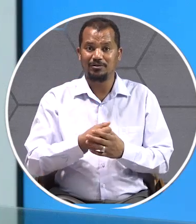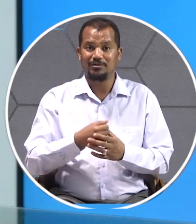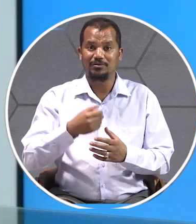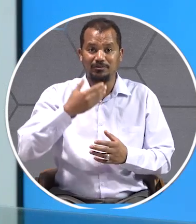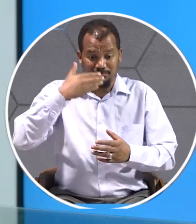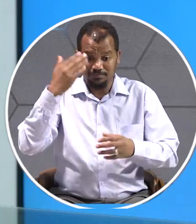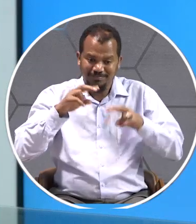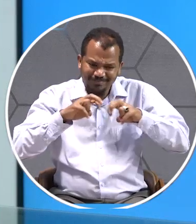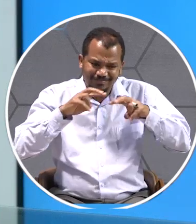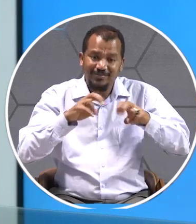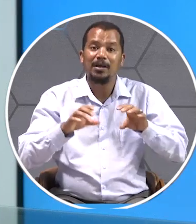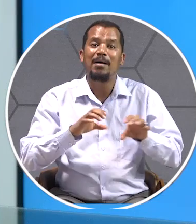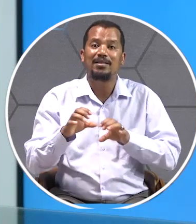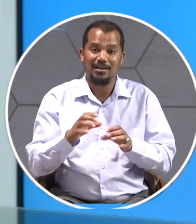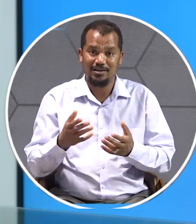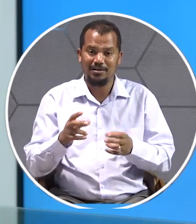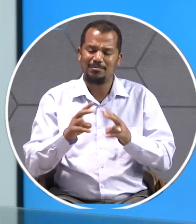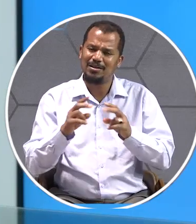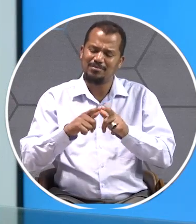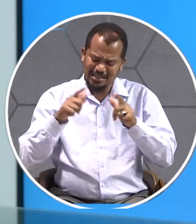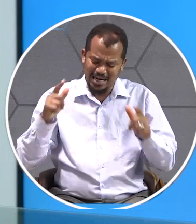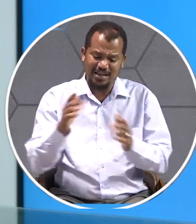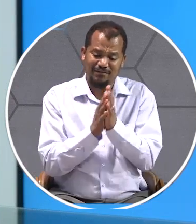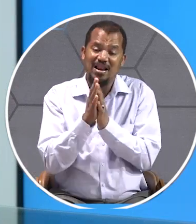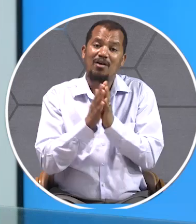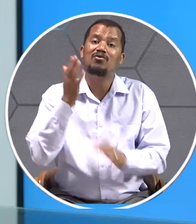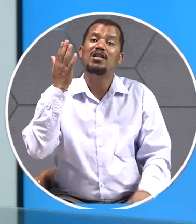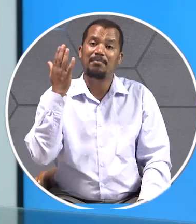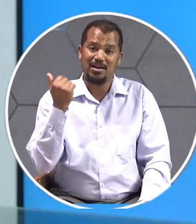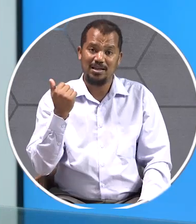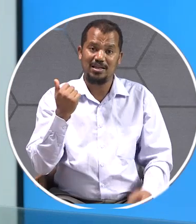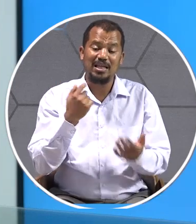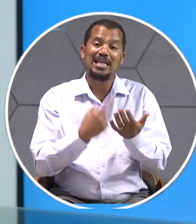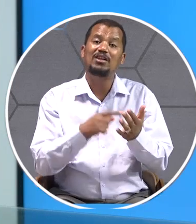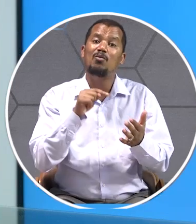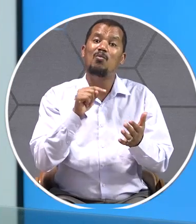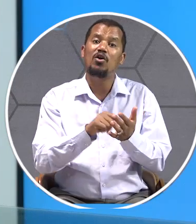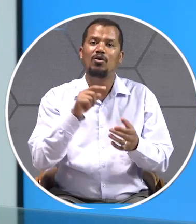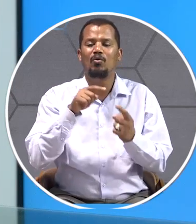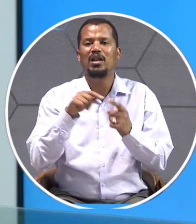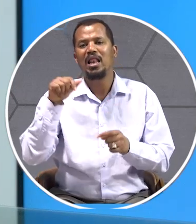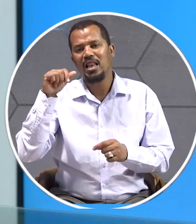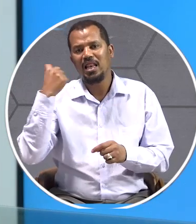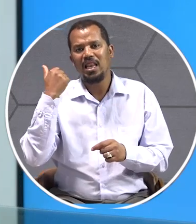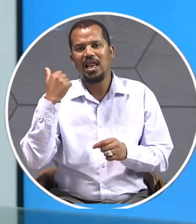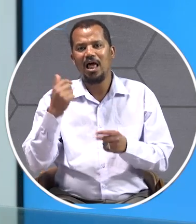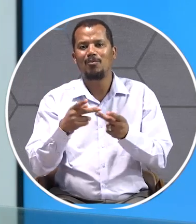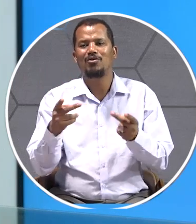መሆን በጣም ትልቅ ፓሽን ነበር ያቺ ፖይንት ወደ ሌላ ፊልድ ወሰደኝ